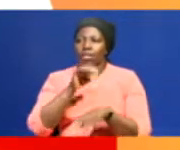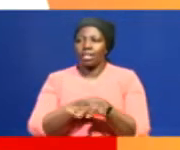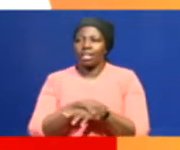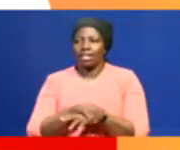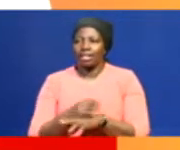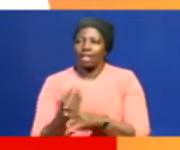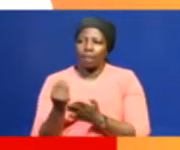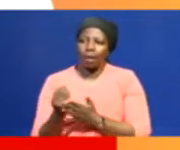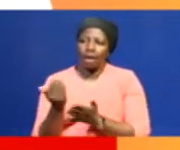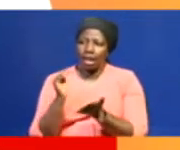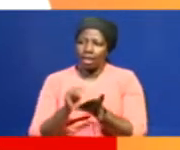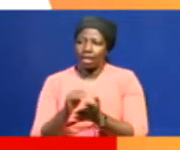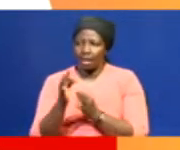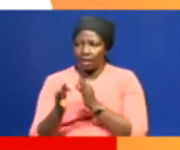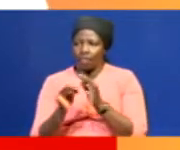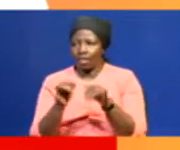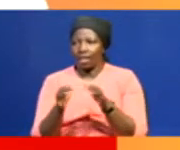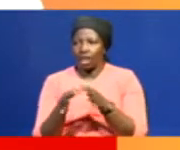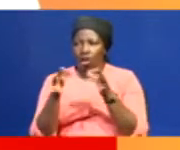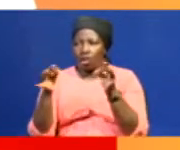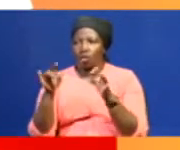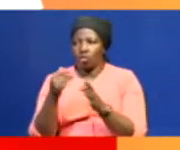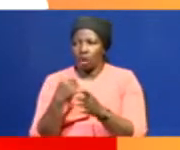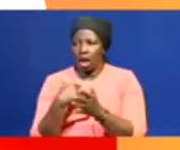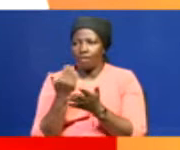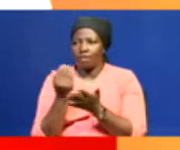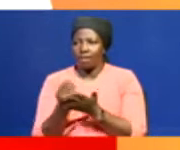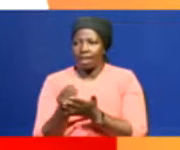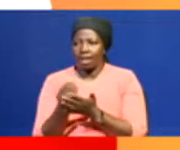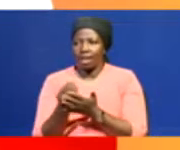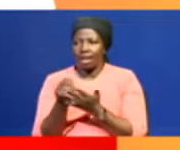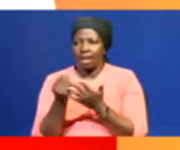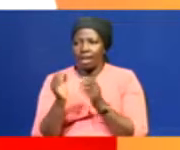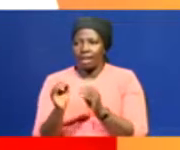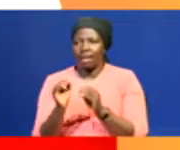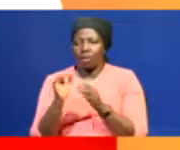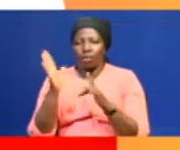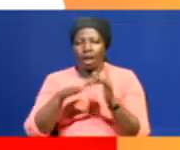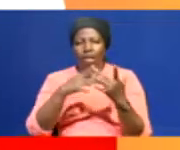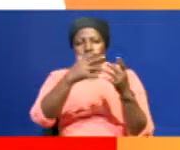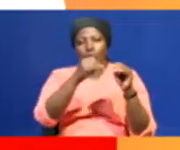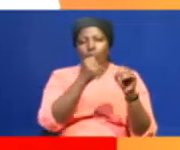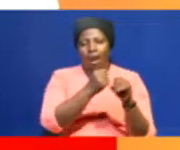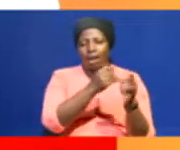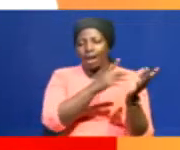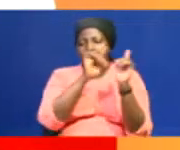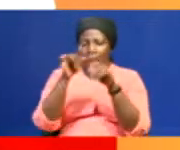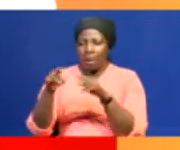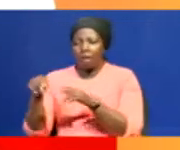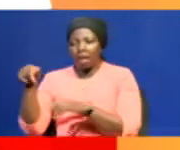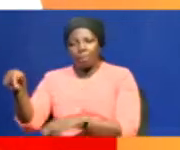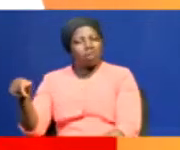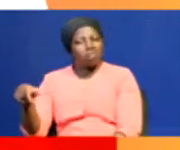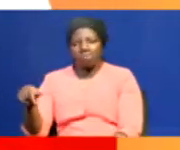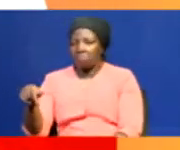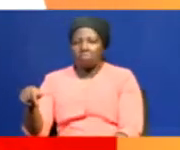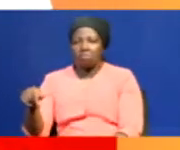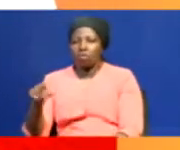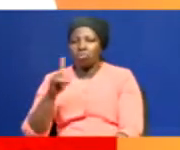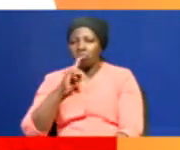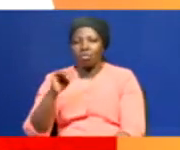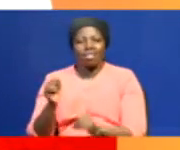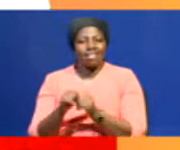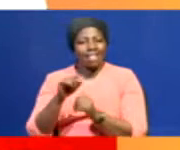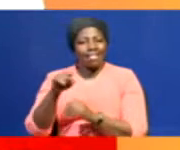Na ikikaa kama hauna na anataka ulipe, hakuna mahali popote unaweza enda utafute pesa ukuje umlipe pesa yake. So unapata 10,000 peke yake inafanya mtu